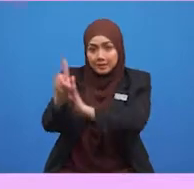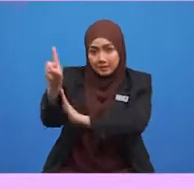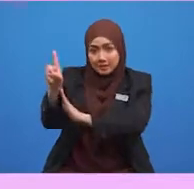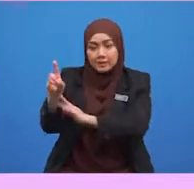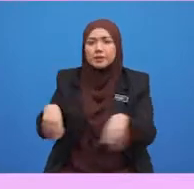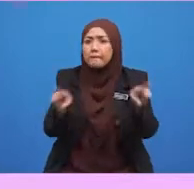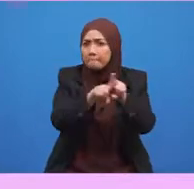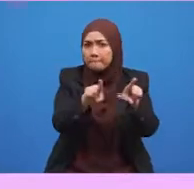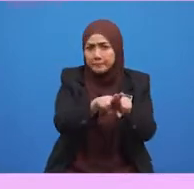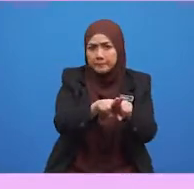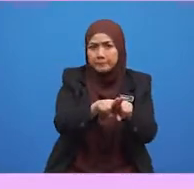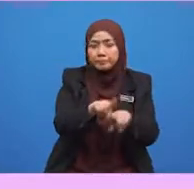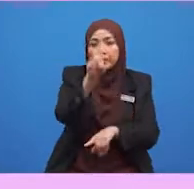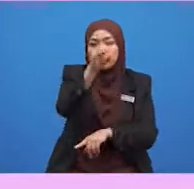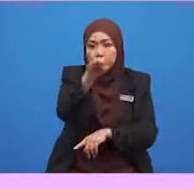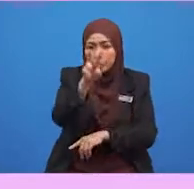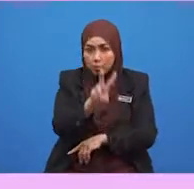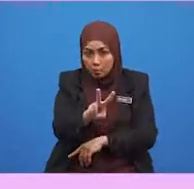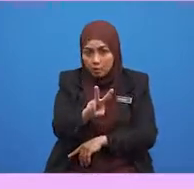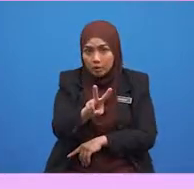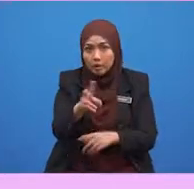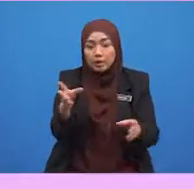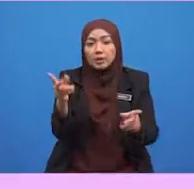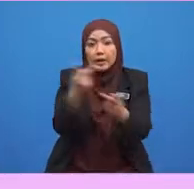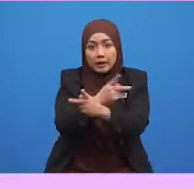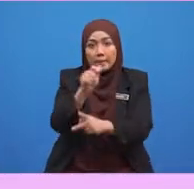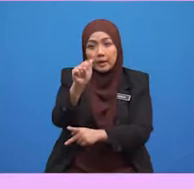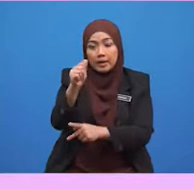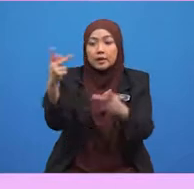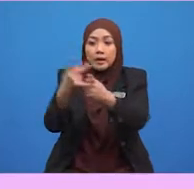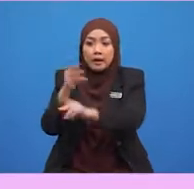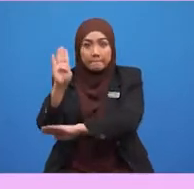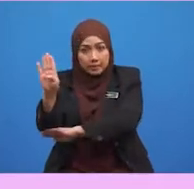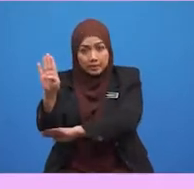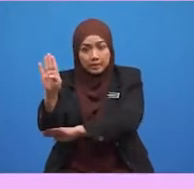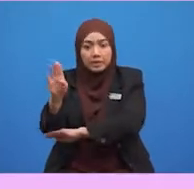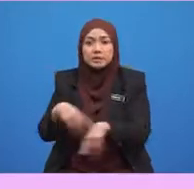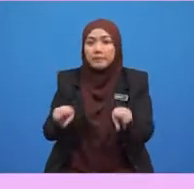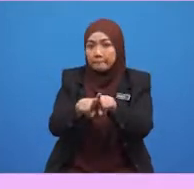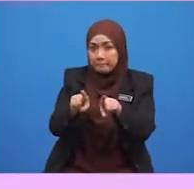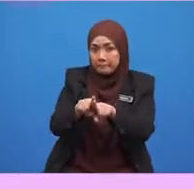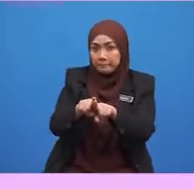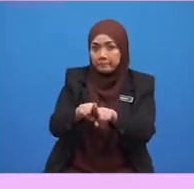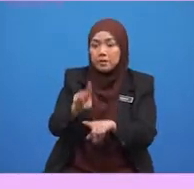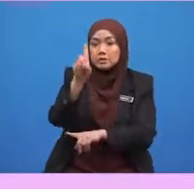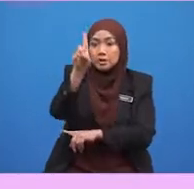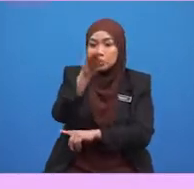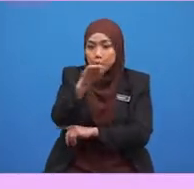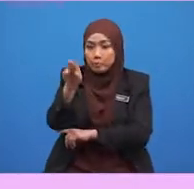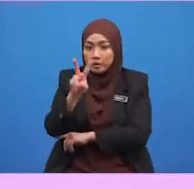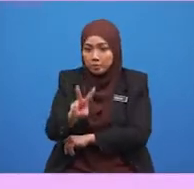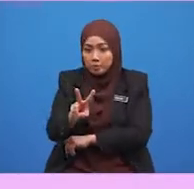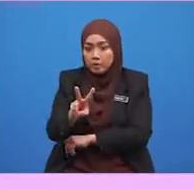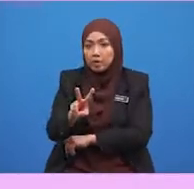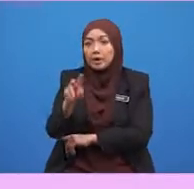dengan 1 per 2 darab A darab B. Sama dengan 1 per 2